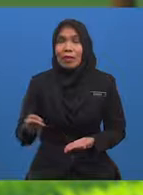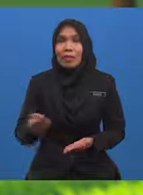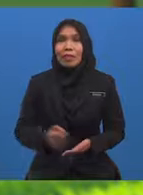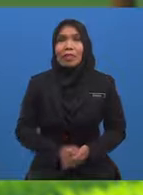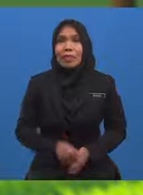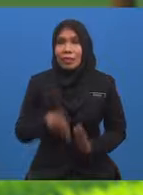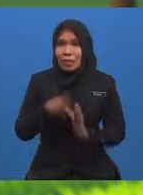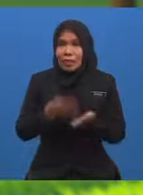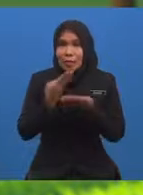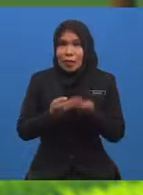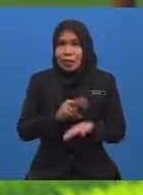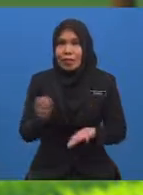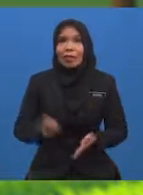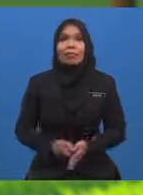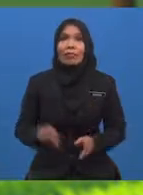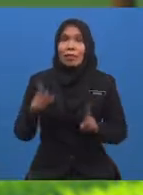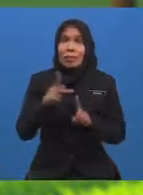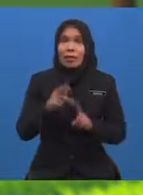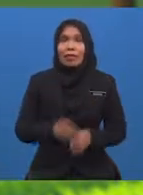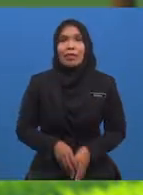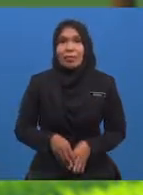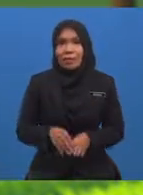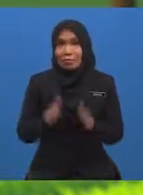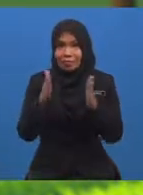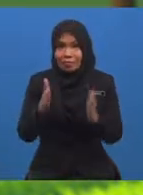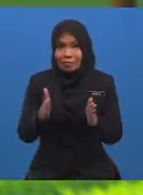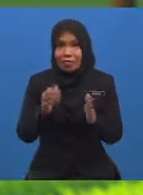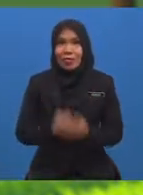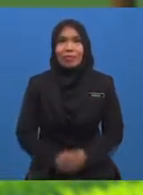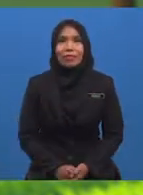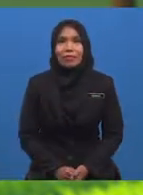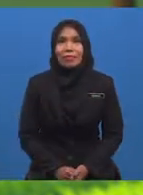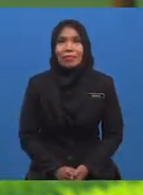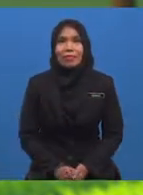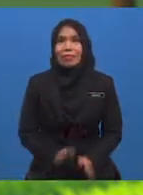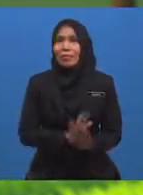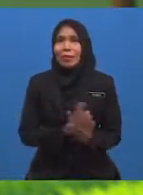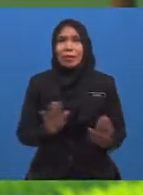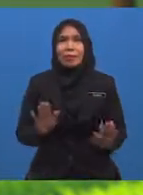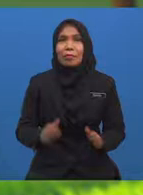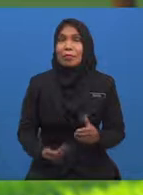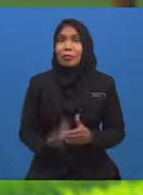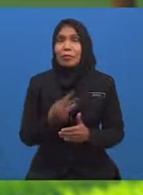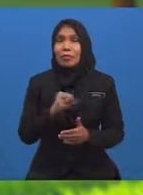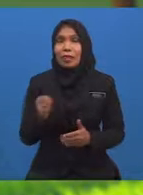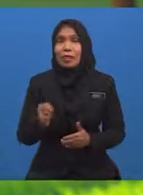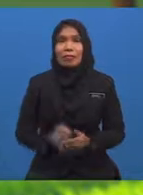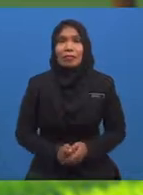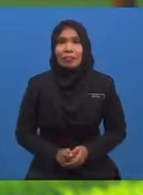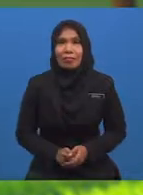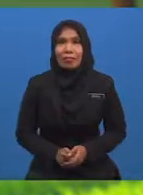haiwan. Cuba murid-murid semua fikir, tanpa tumbuhan di atas muka bumi